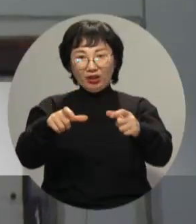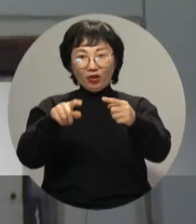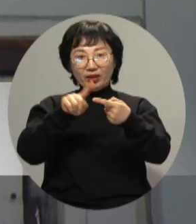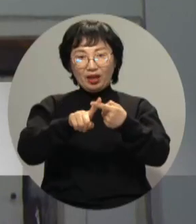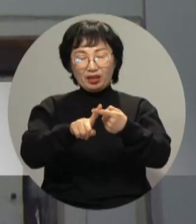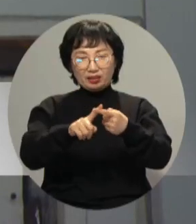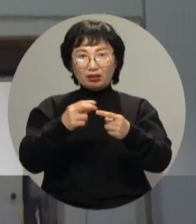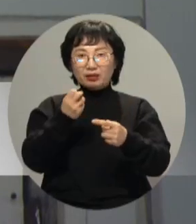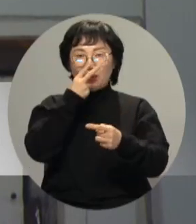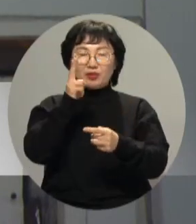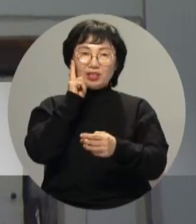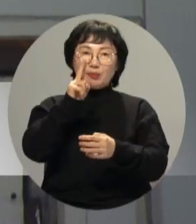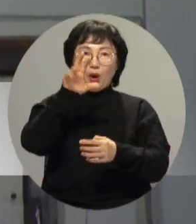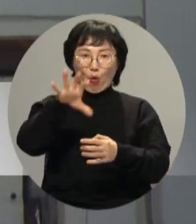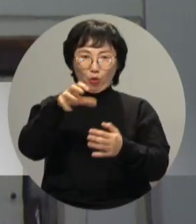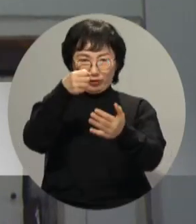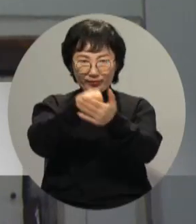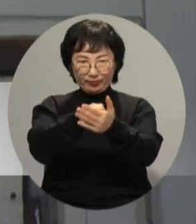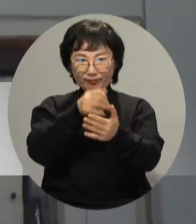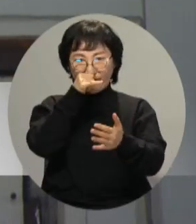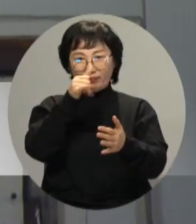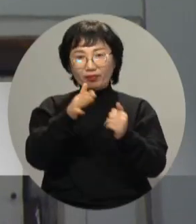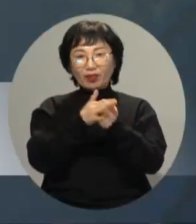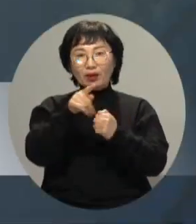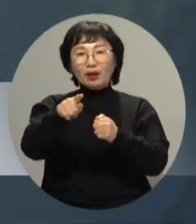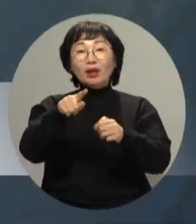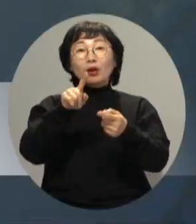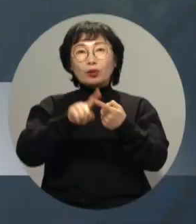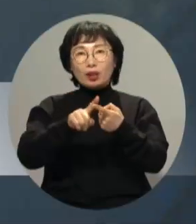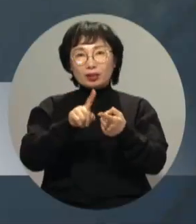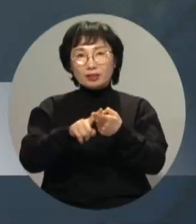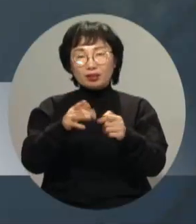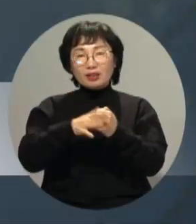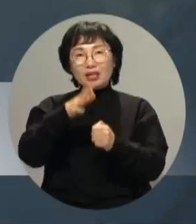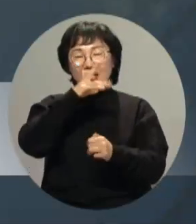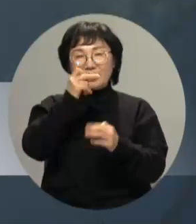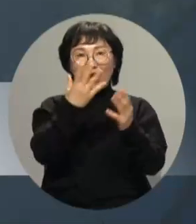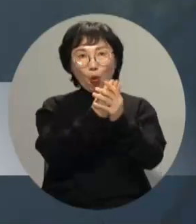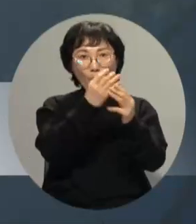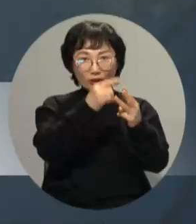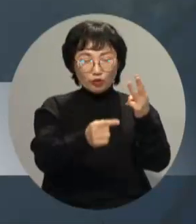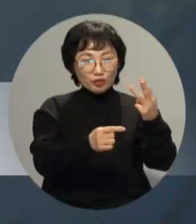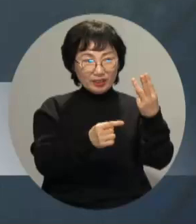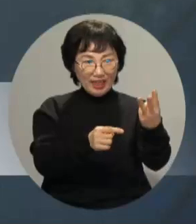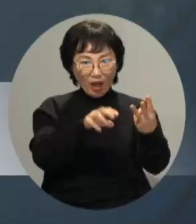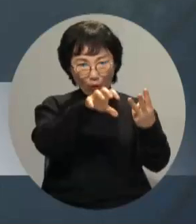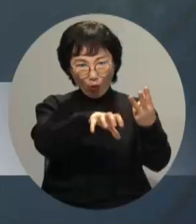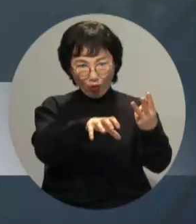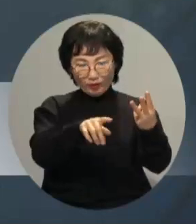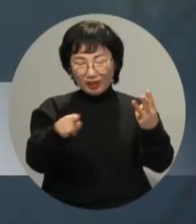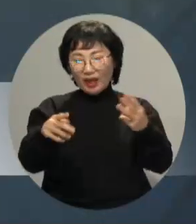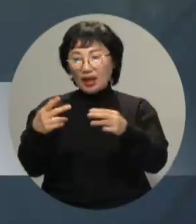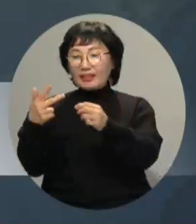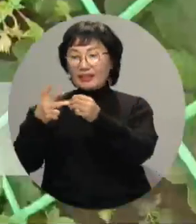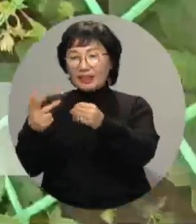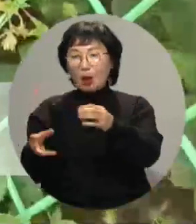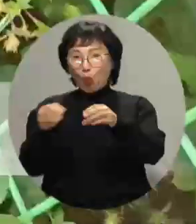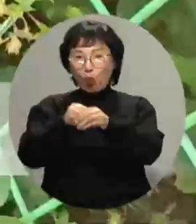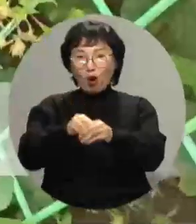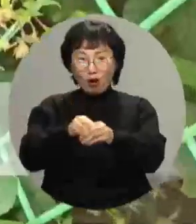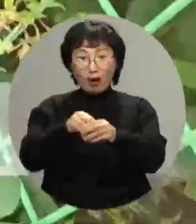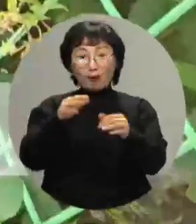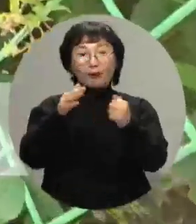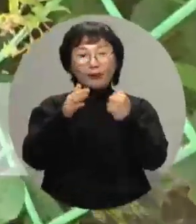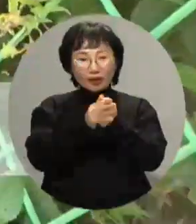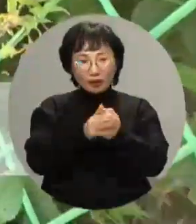지정하는 절차에 착수했습니다. 현재 도내 악취 관리 지역은 익산과 완주 등 세 곳으로 이 지역에 포함된 축사와 분뇨